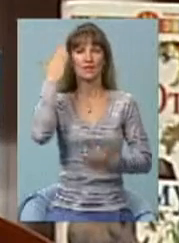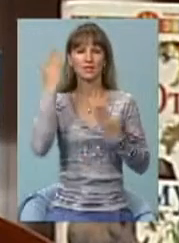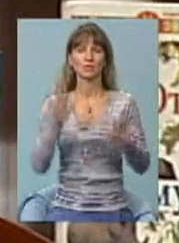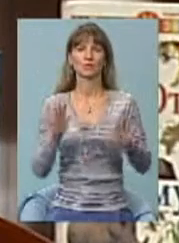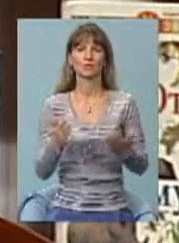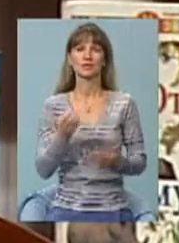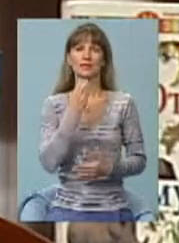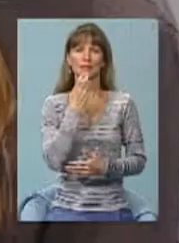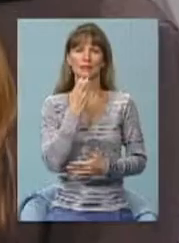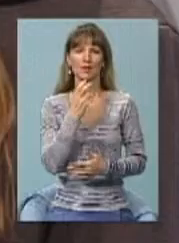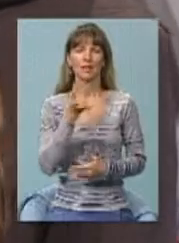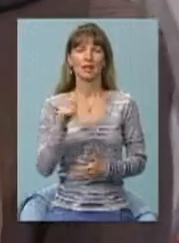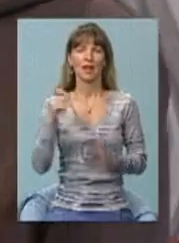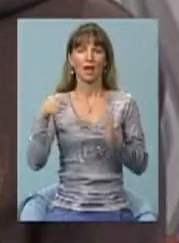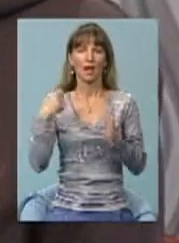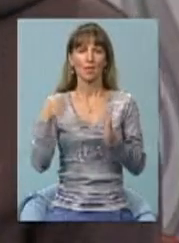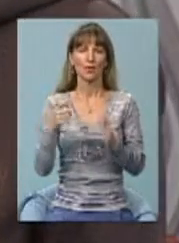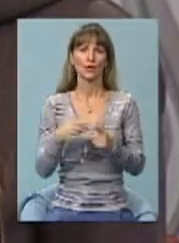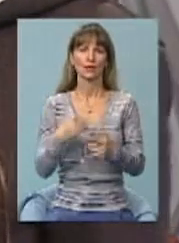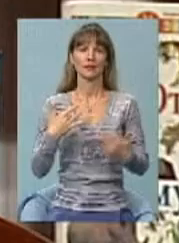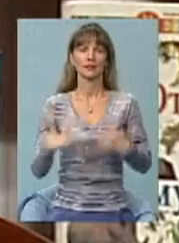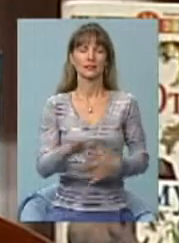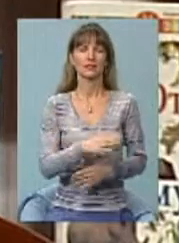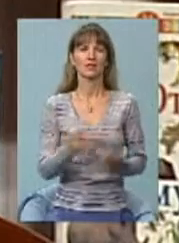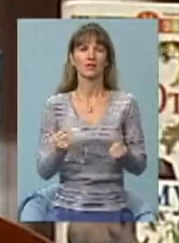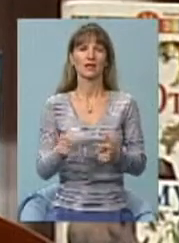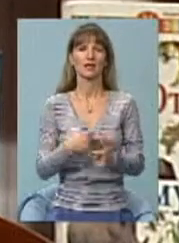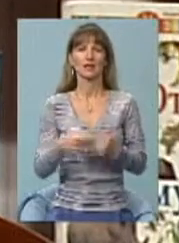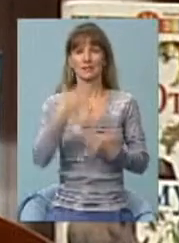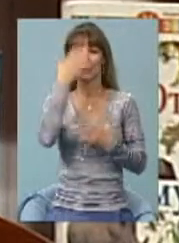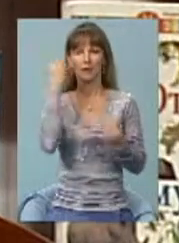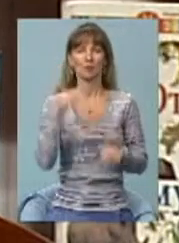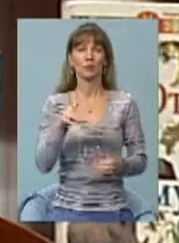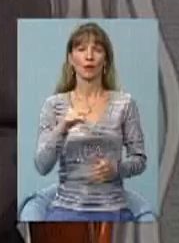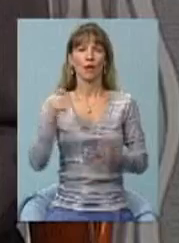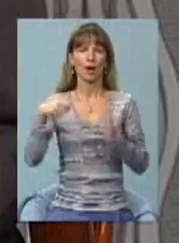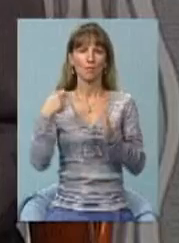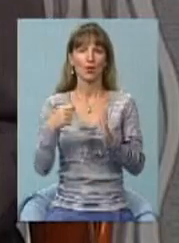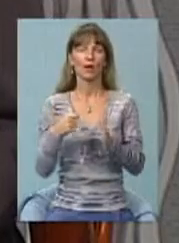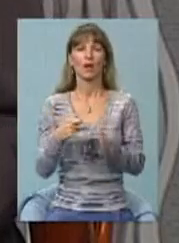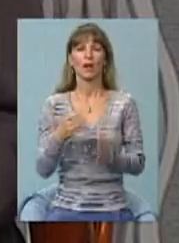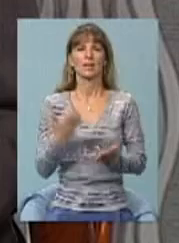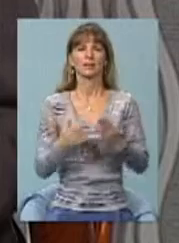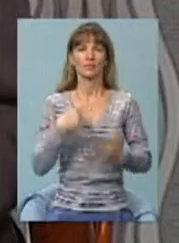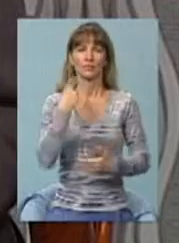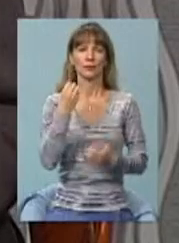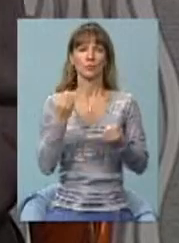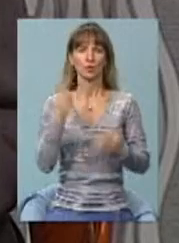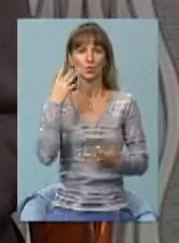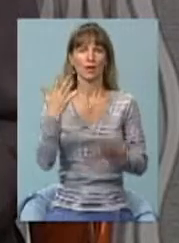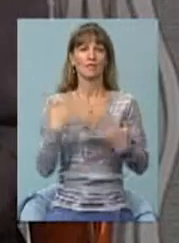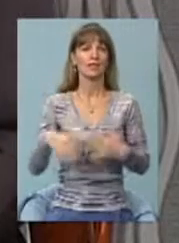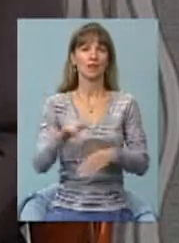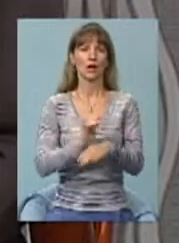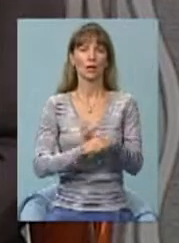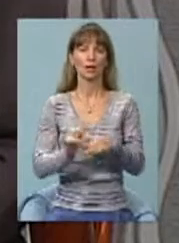або... Засміятися прямо на камеру, да, або на сцені? Да, або просто забути про камеру. Або якщо мені говорили, що просто уявіть всіх голим, і у вас